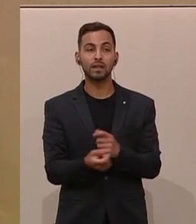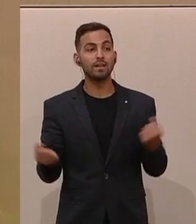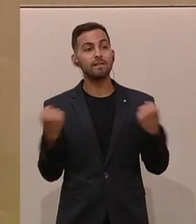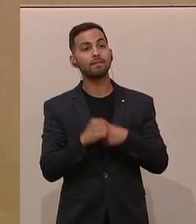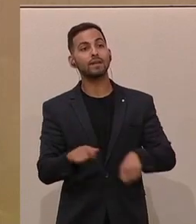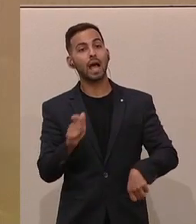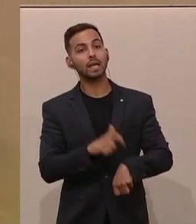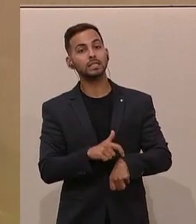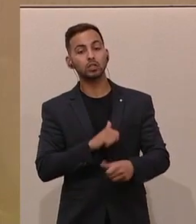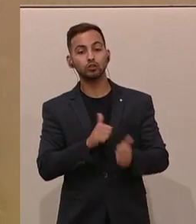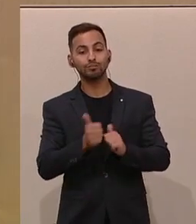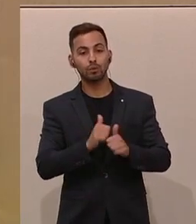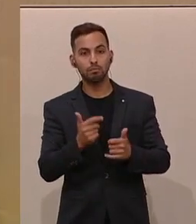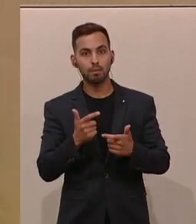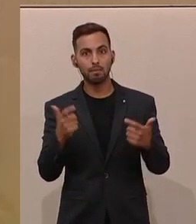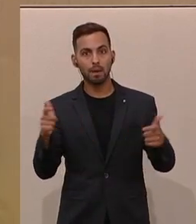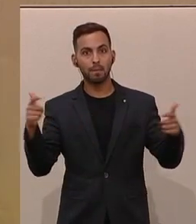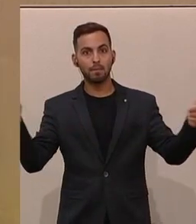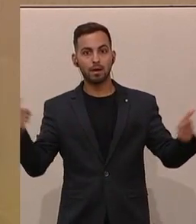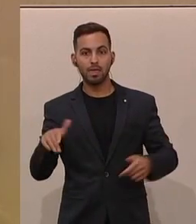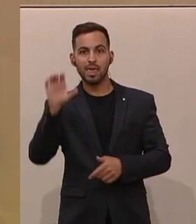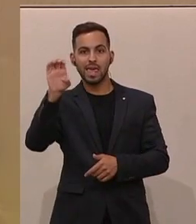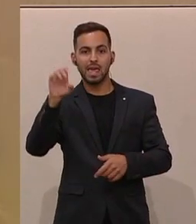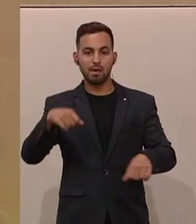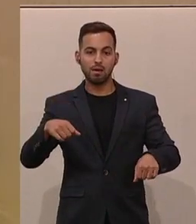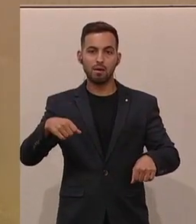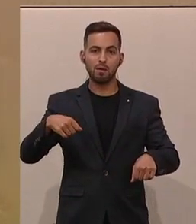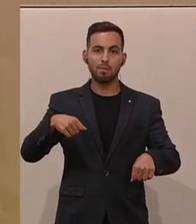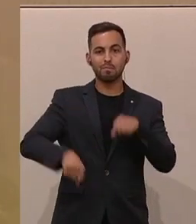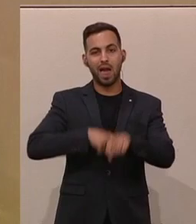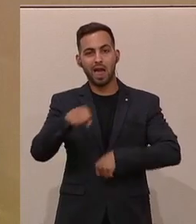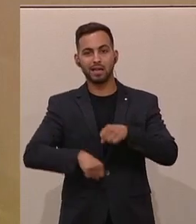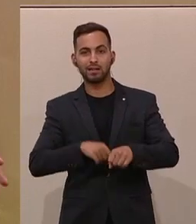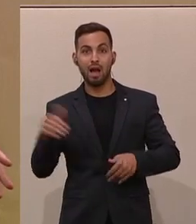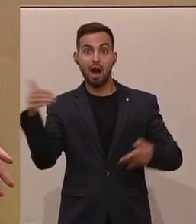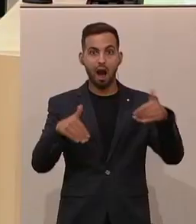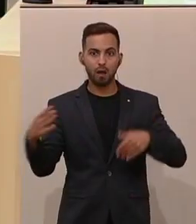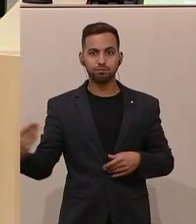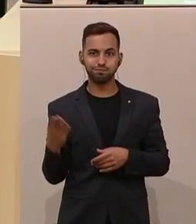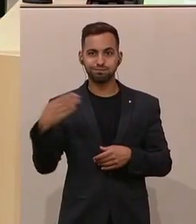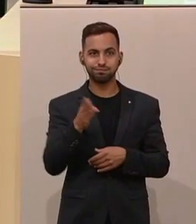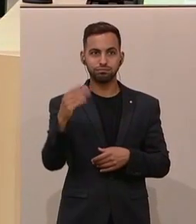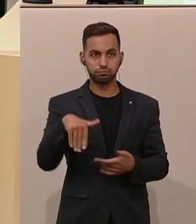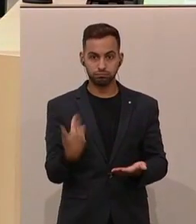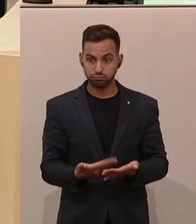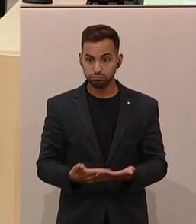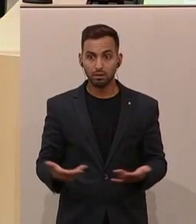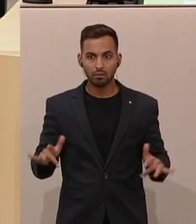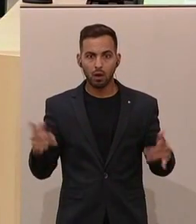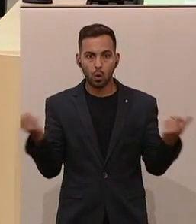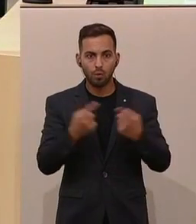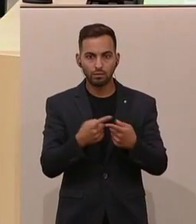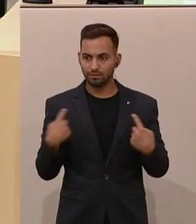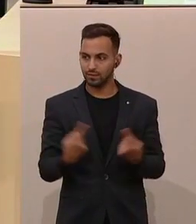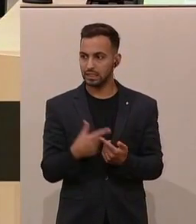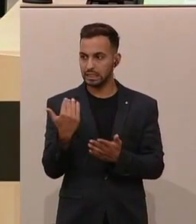Freizeitsportler werden immer mehr und sie erobern mit ihren E-Bikes immer mehr die Almen. Dadurch kommt es zwangsläufig Konflikte, auf die der